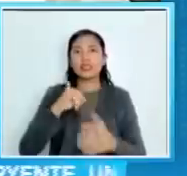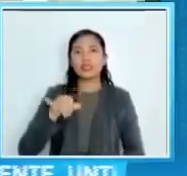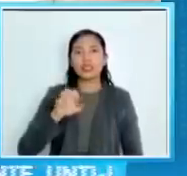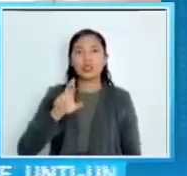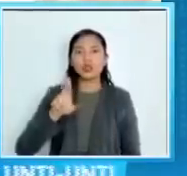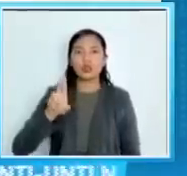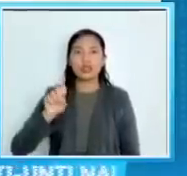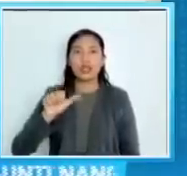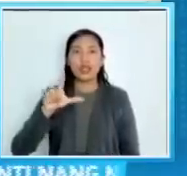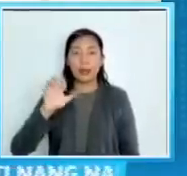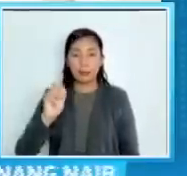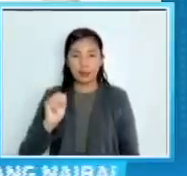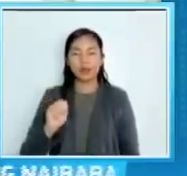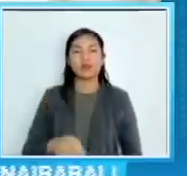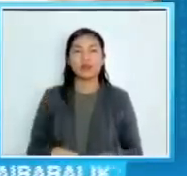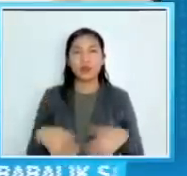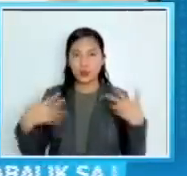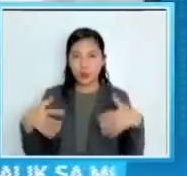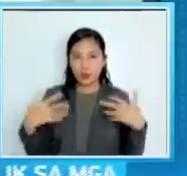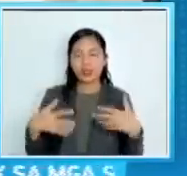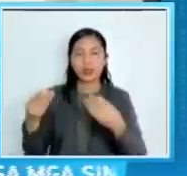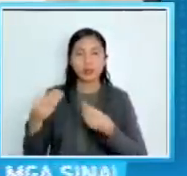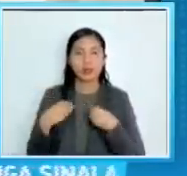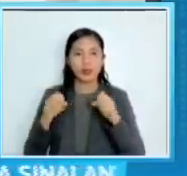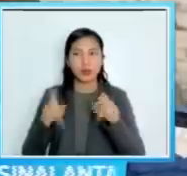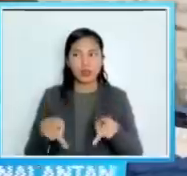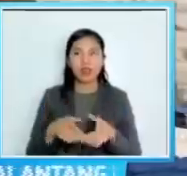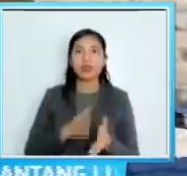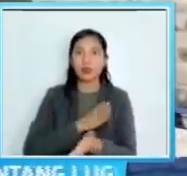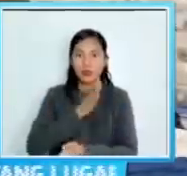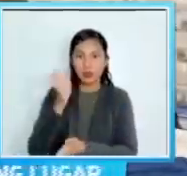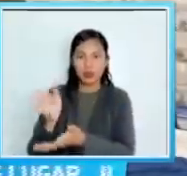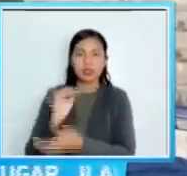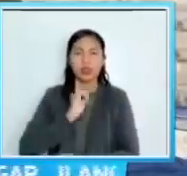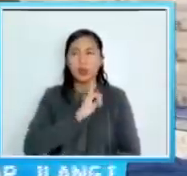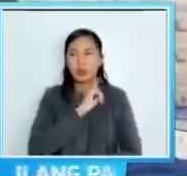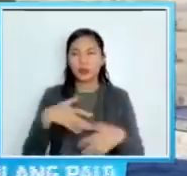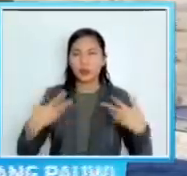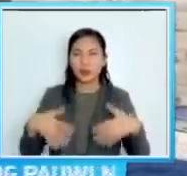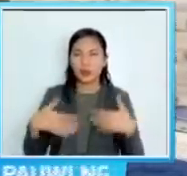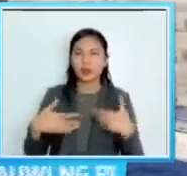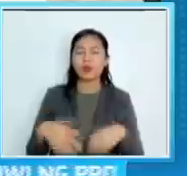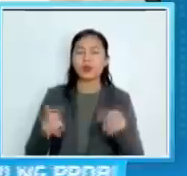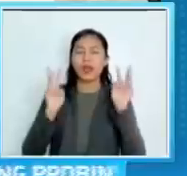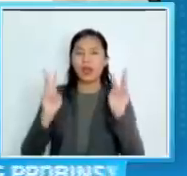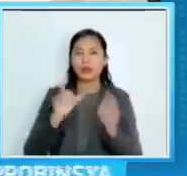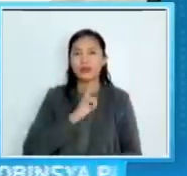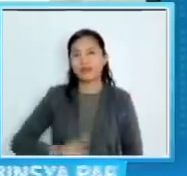pagkakataon. Tapos sa Israel pa, na nakapunta pa ako sa Jerusalem, sabi ko, wow Lord, salamat po talaga sa biyaya